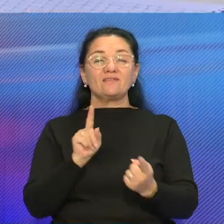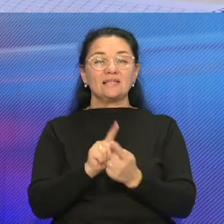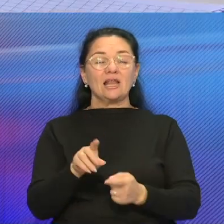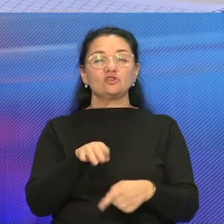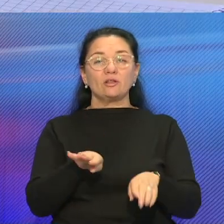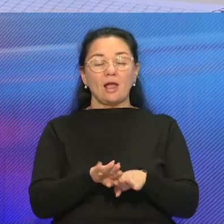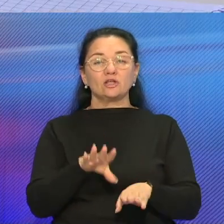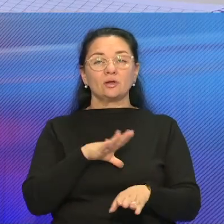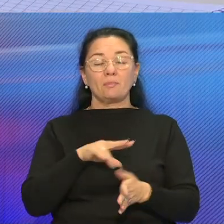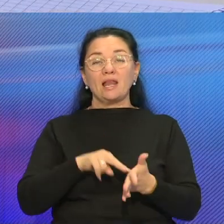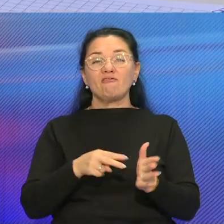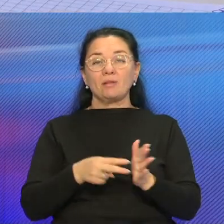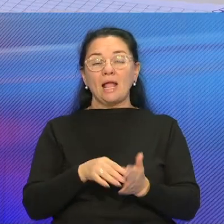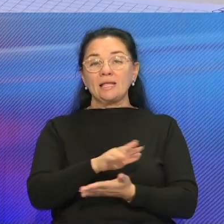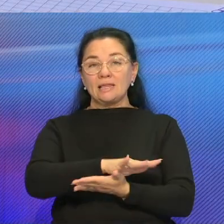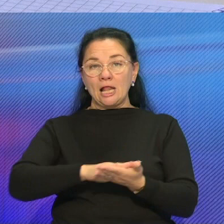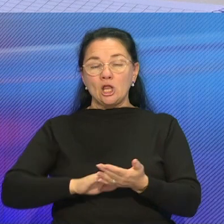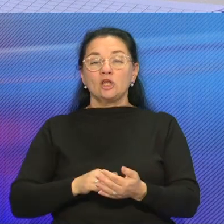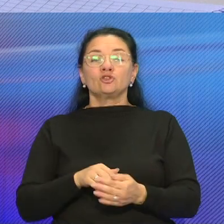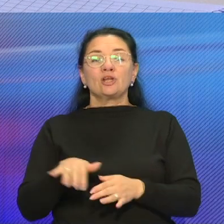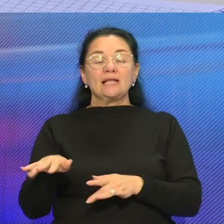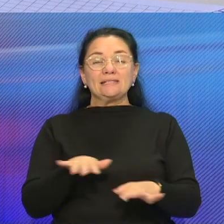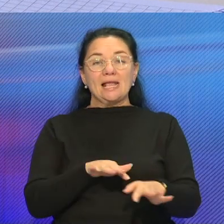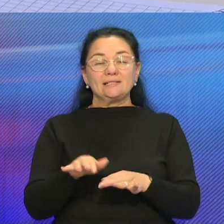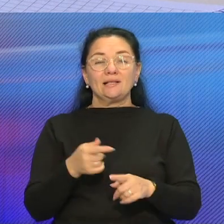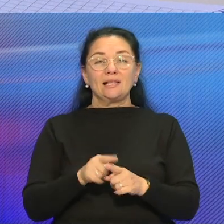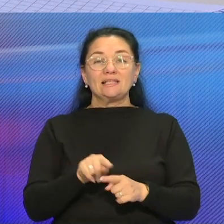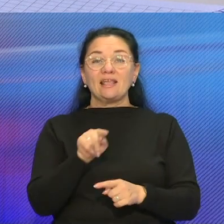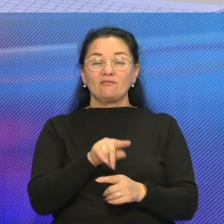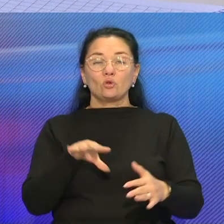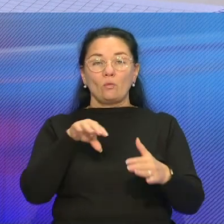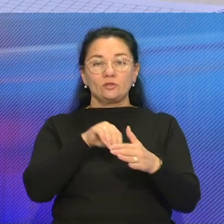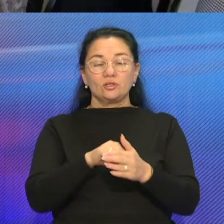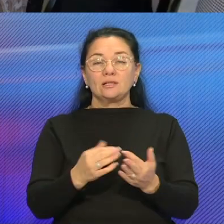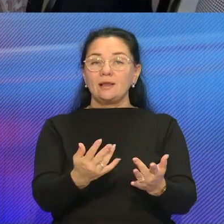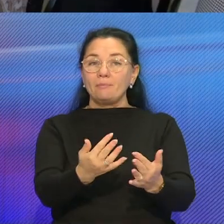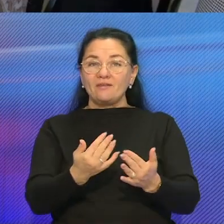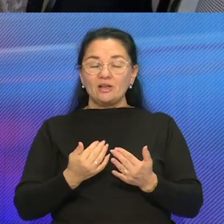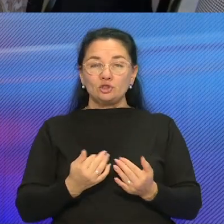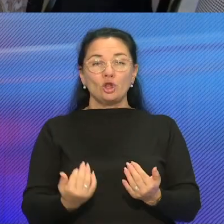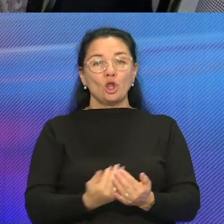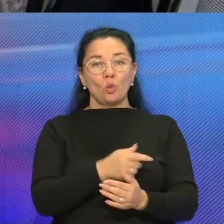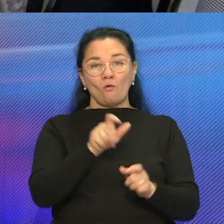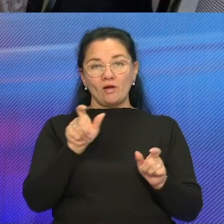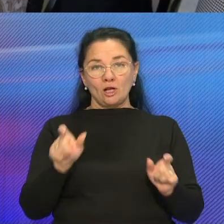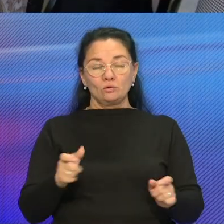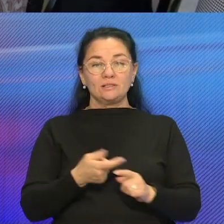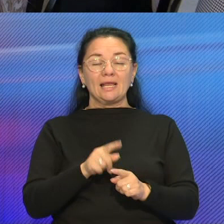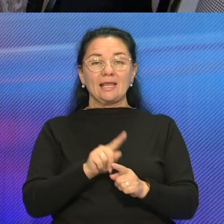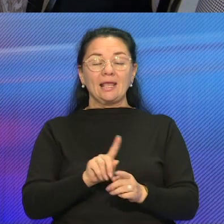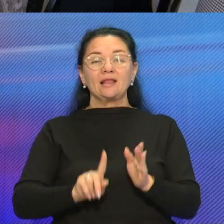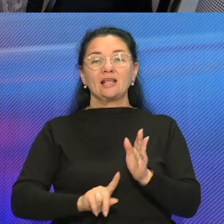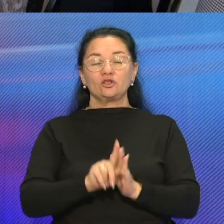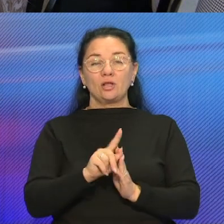обмеркованы планы дальнейшей деяностей громадского объединения у тымлику по притягнению новых членов организации, починаючи от